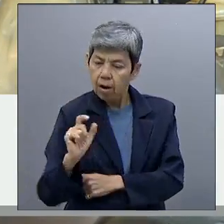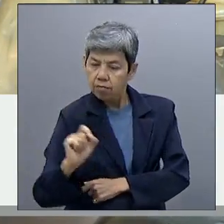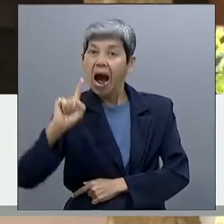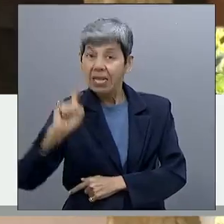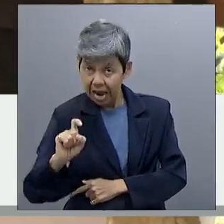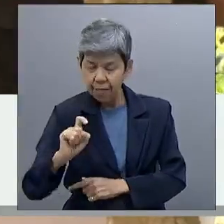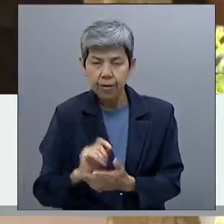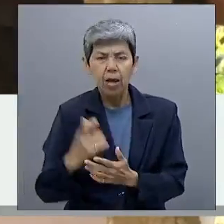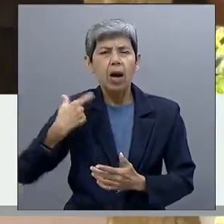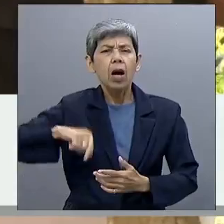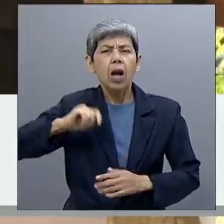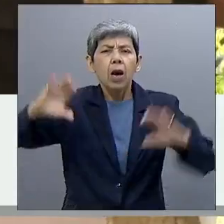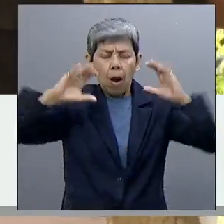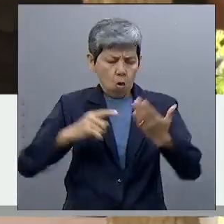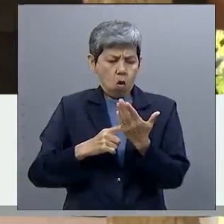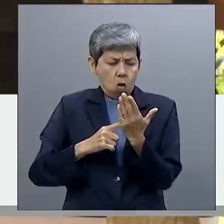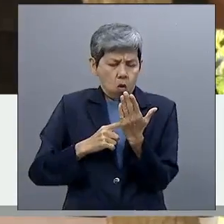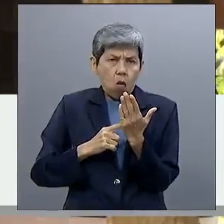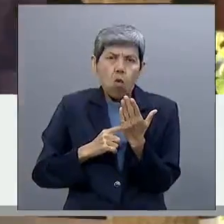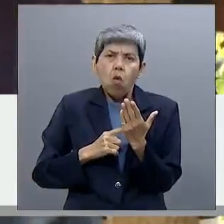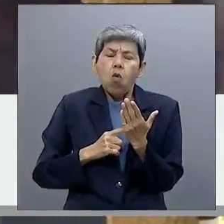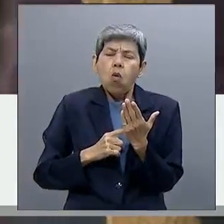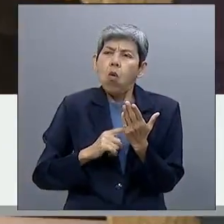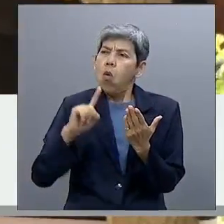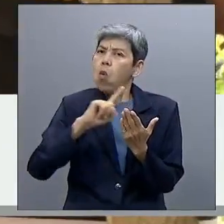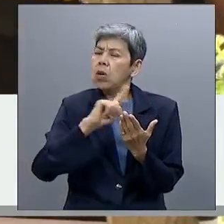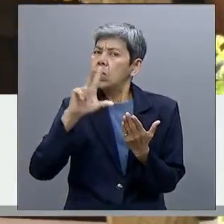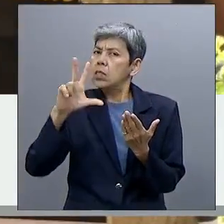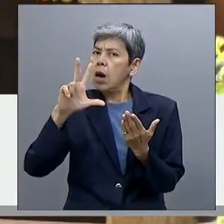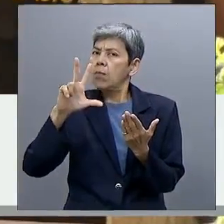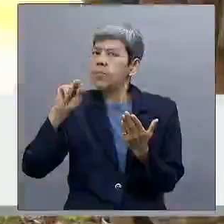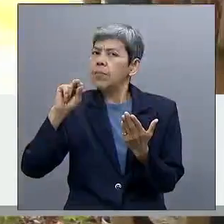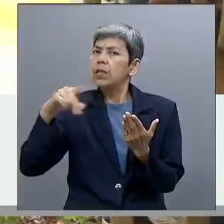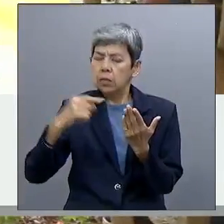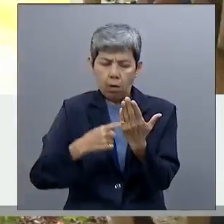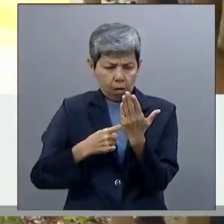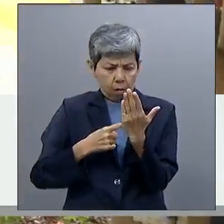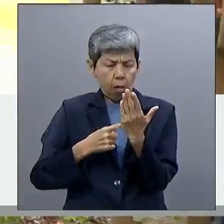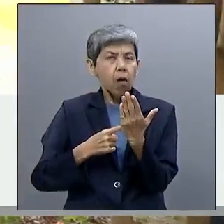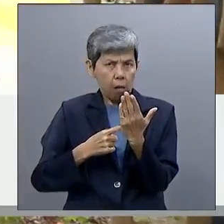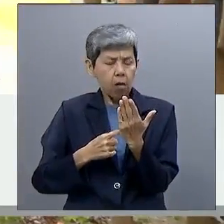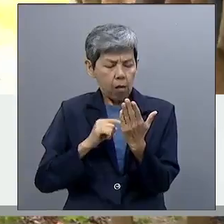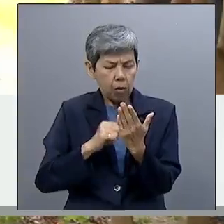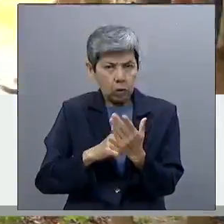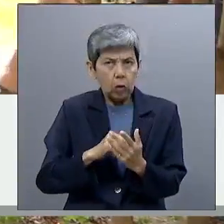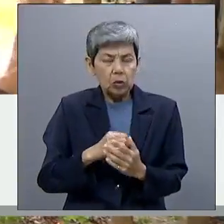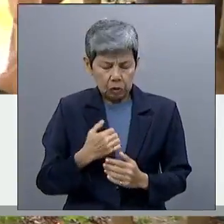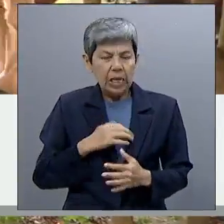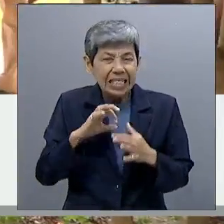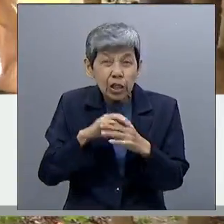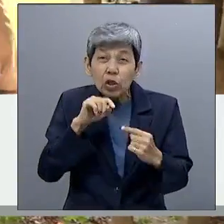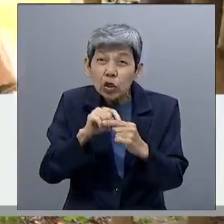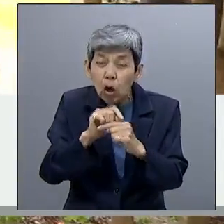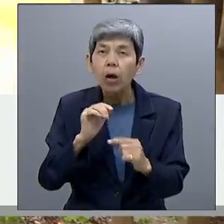อัยการที่ได้รับจดหมายบอกว่าได้รับจดหมายเมื่อวันที่ 3 30ตุลาคมที่ผ่านมาก็เท่ากับว่าเป็นช่วงเวลา